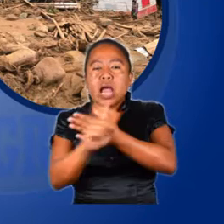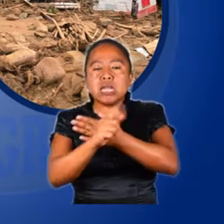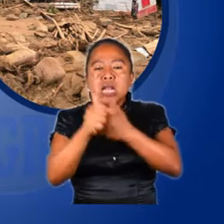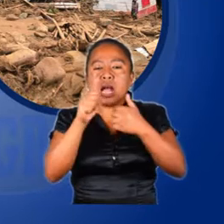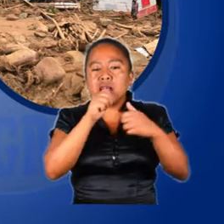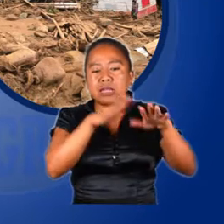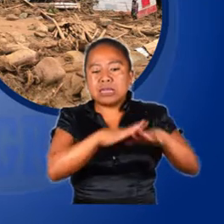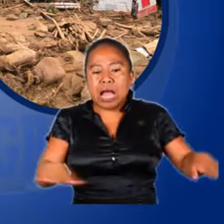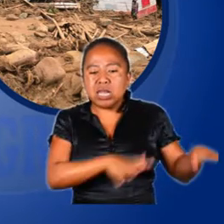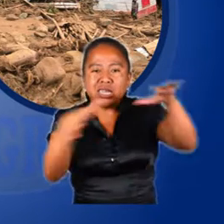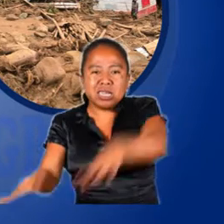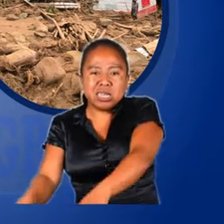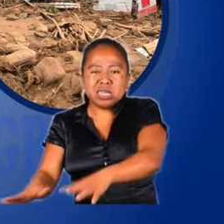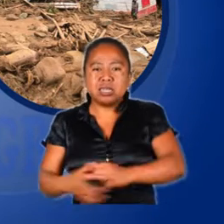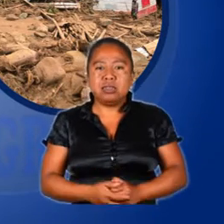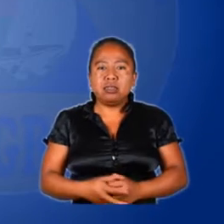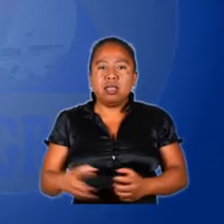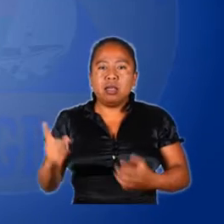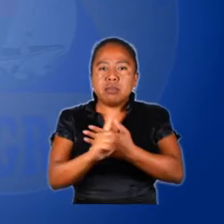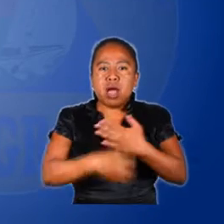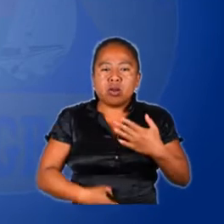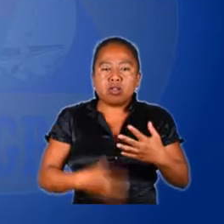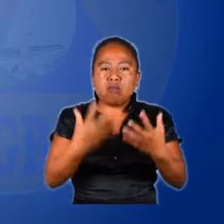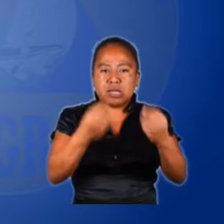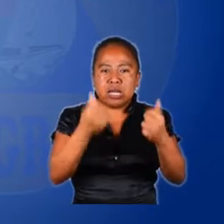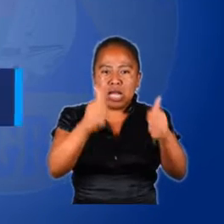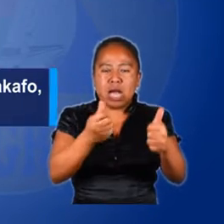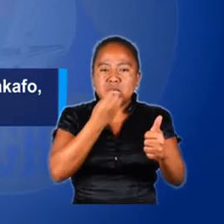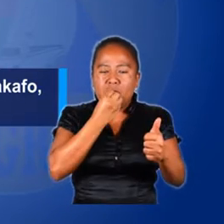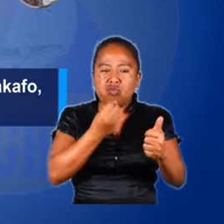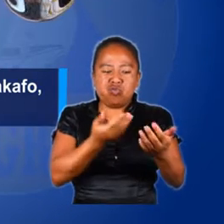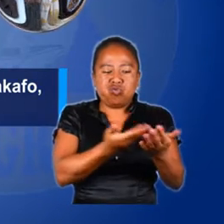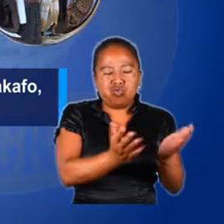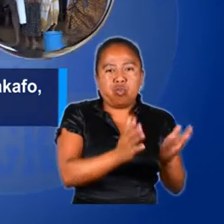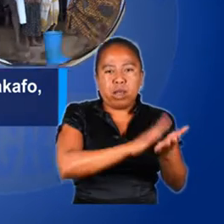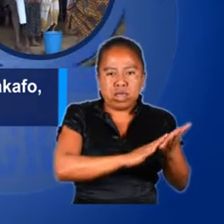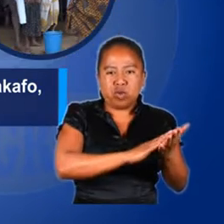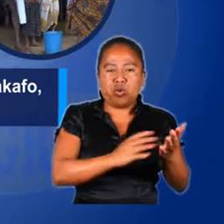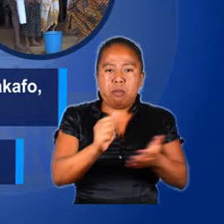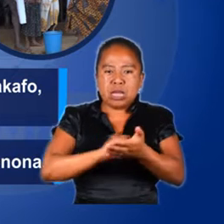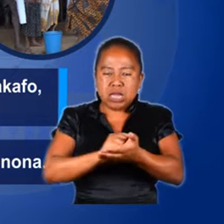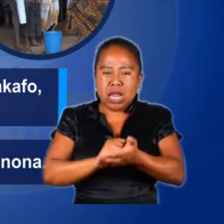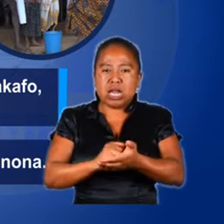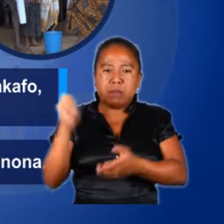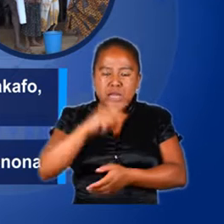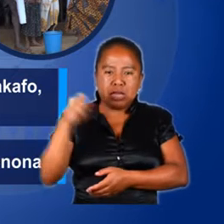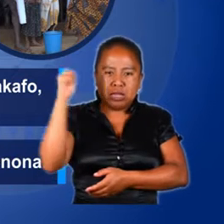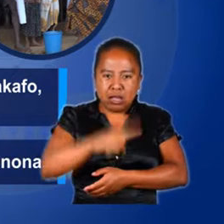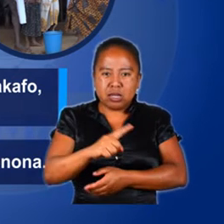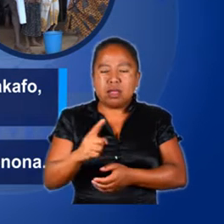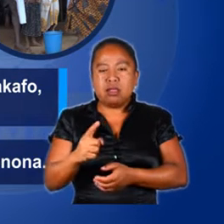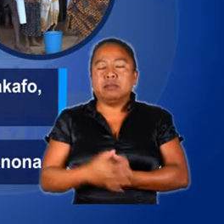Alaviro ny tany mety hiotsaka. Ho fiarovana amin'ny aretina, masao tsara ny sakafo ary tehiriza anaty fitaovana